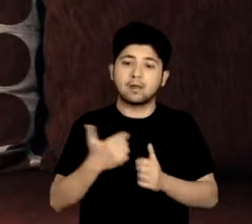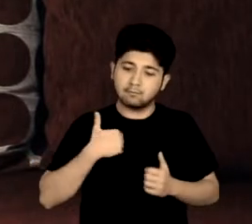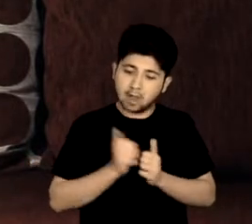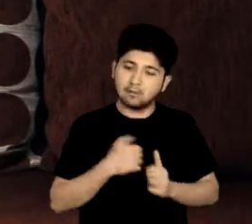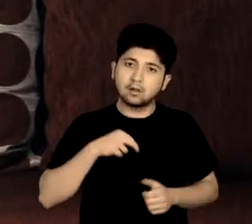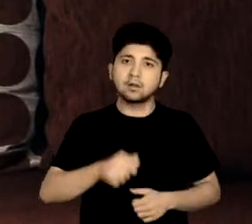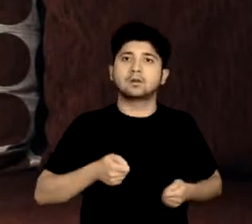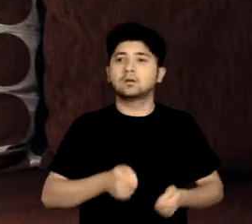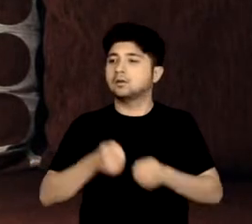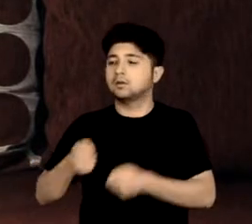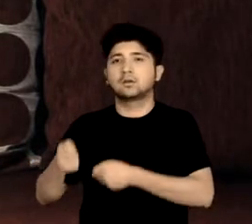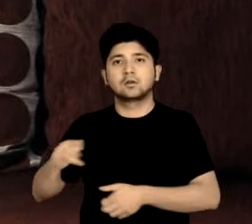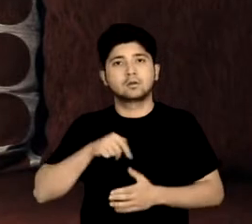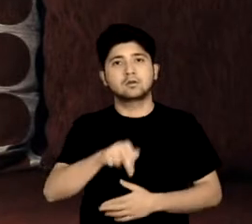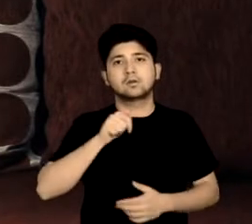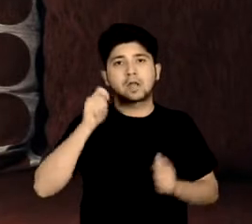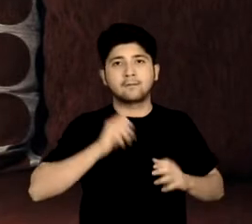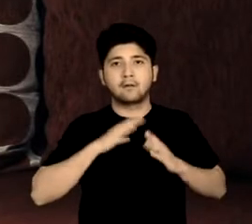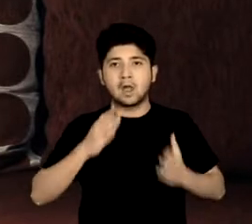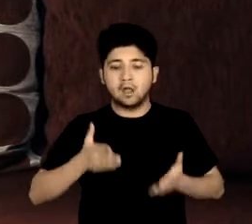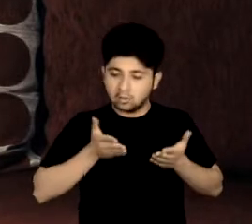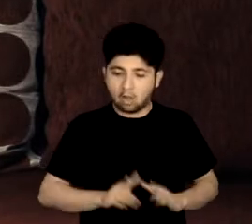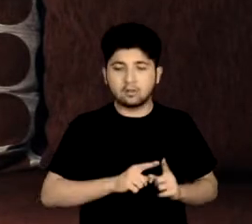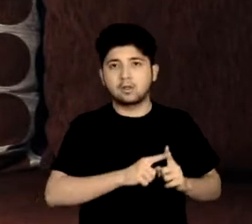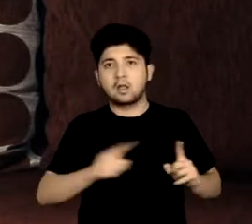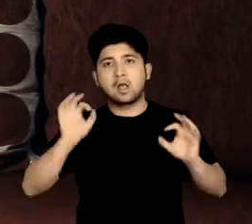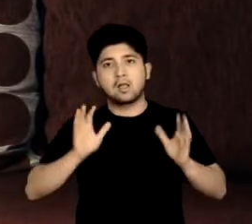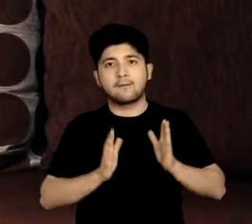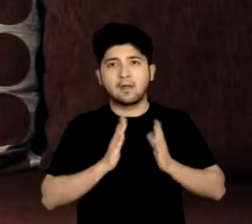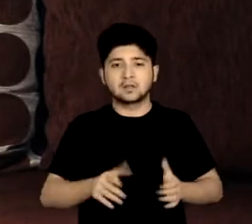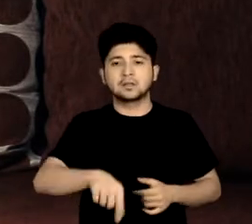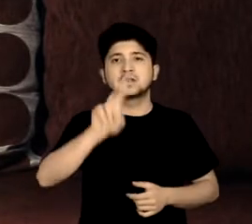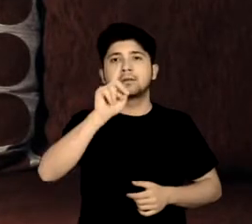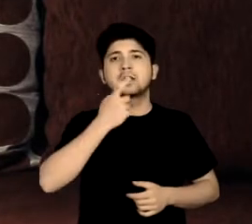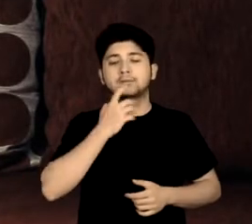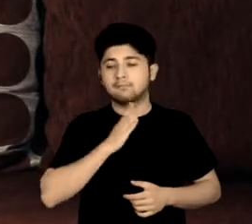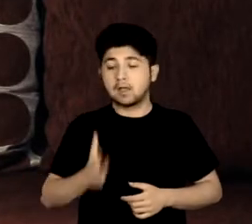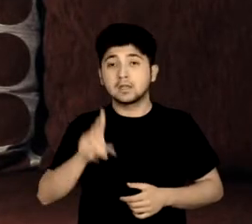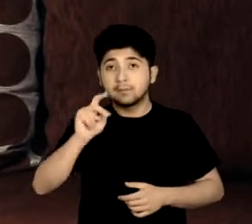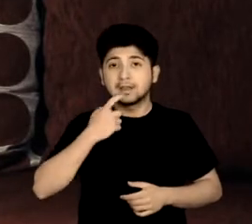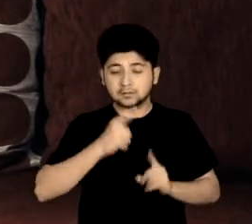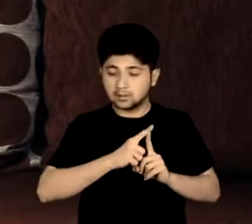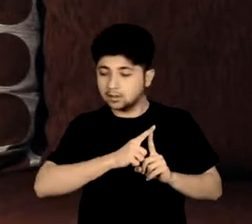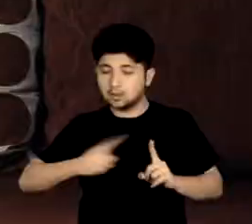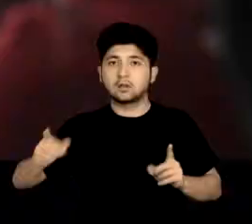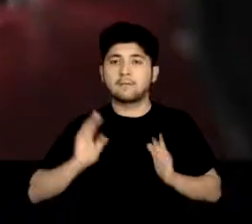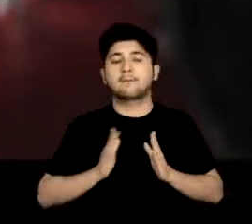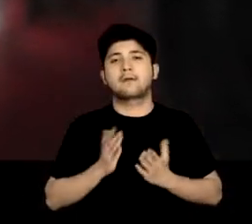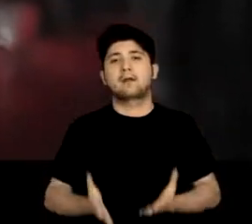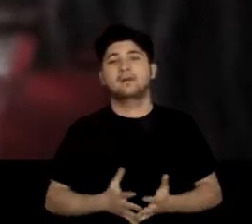beraber, aynı beraber yürüdük yani Büşra'yla ikimiz bu yollarda, hastane doğduğundan beri. Şimdi 21 yaşında, 21 yaşına kadar hep